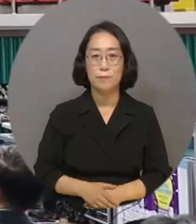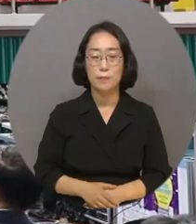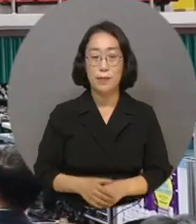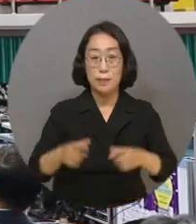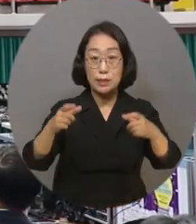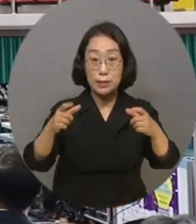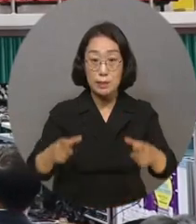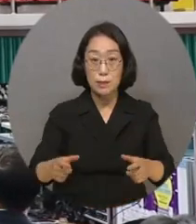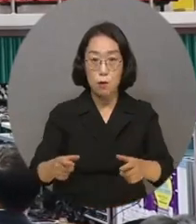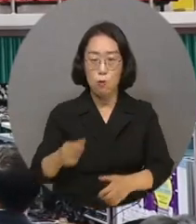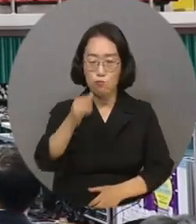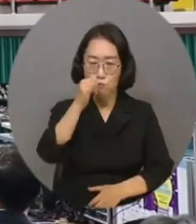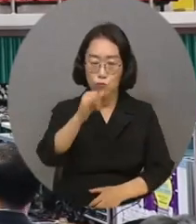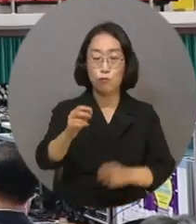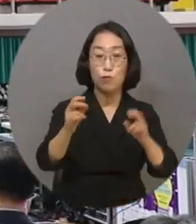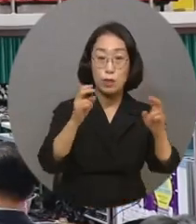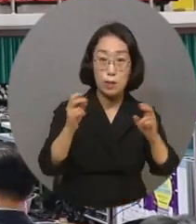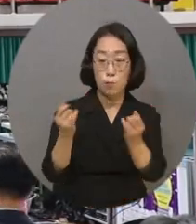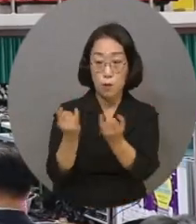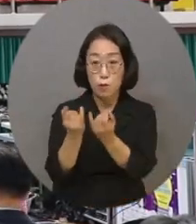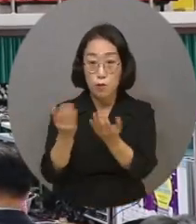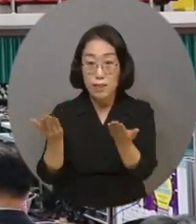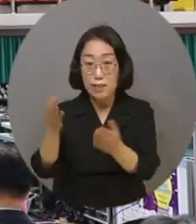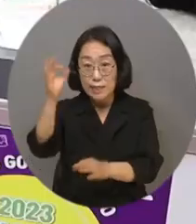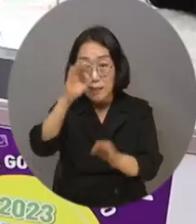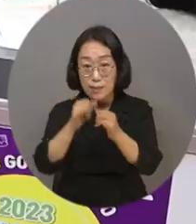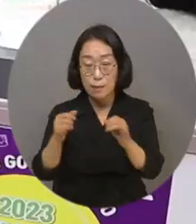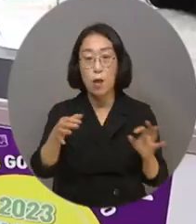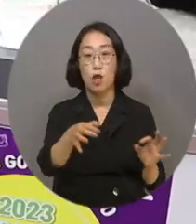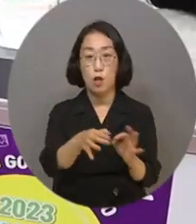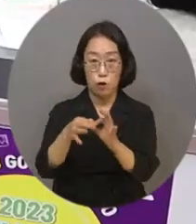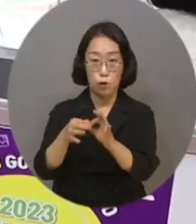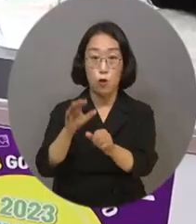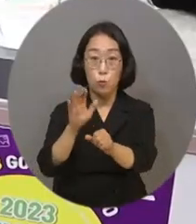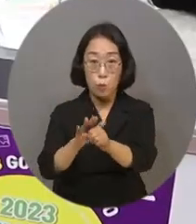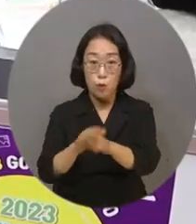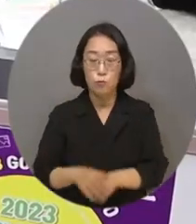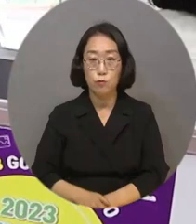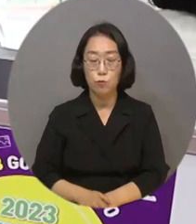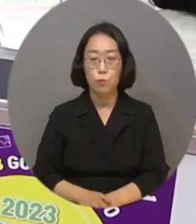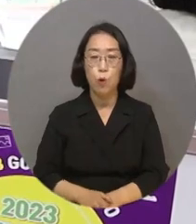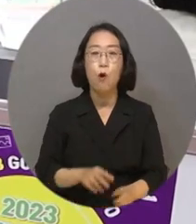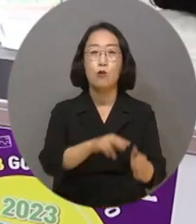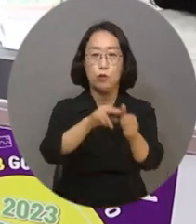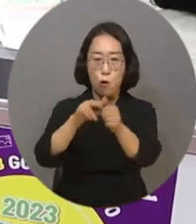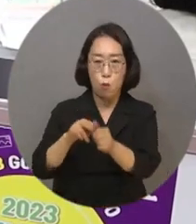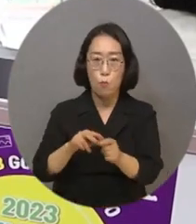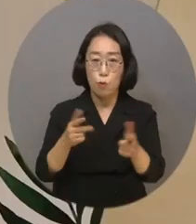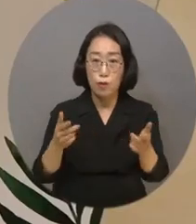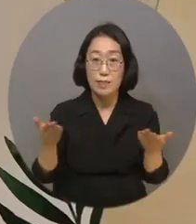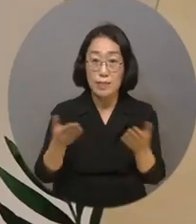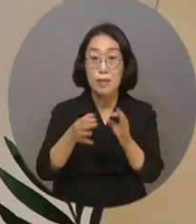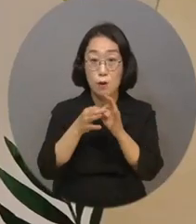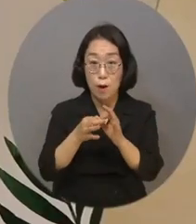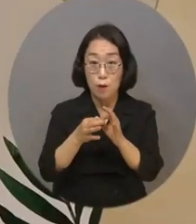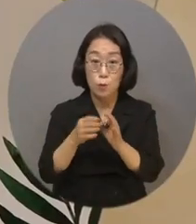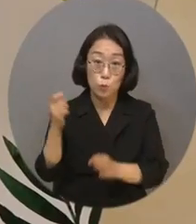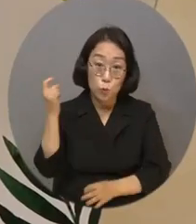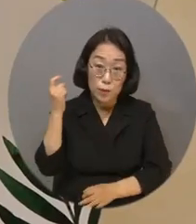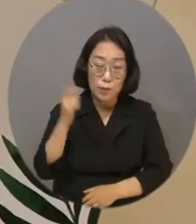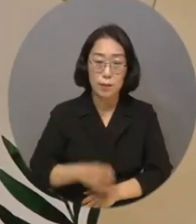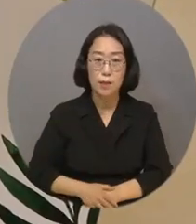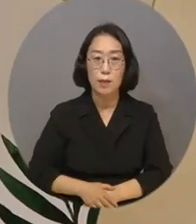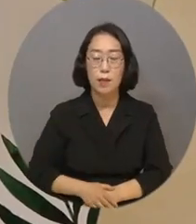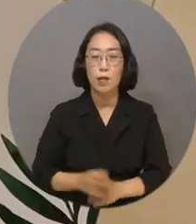지역 우수 기업과 여성 구직자를 연결하고 다양한 취창업 정보를 제공하기 위한 2023